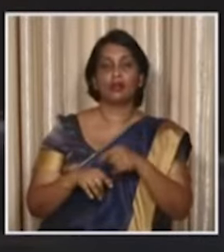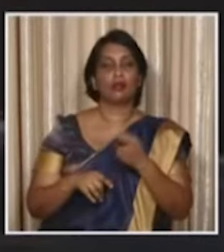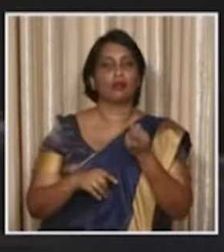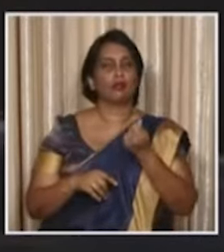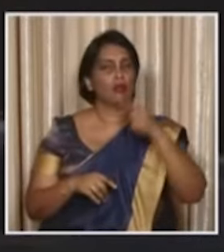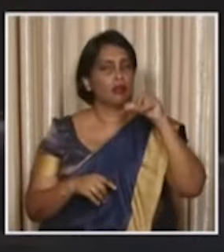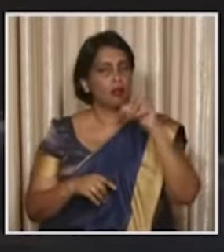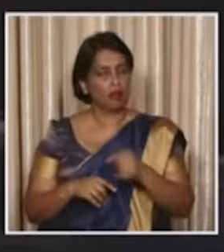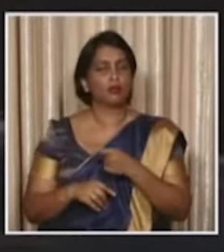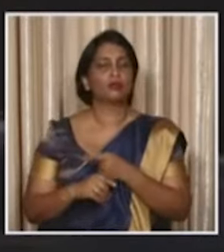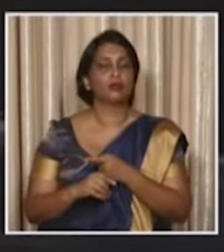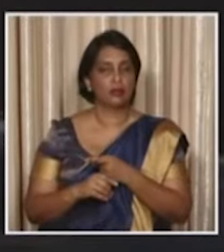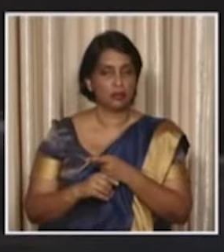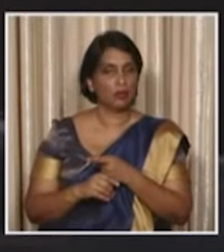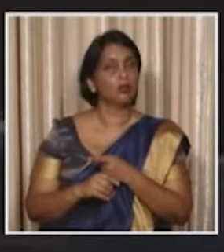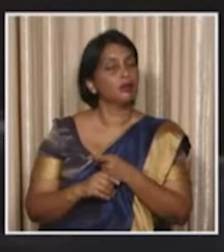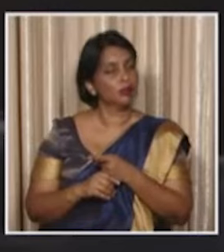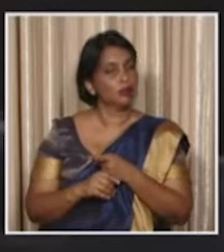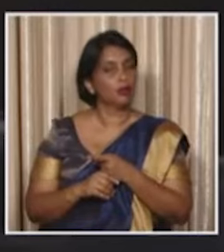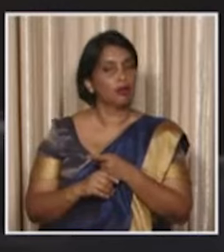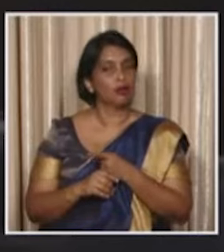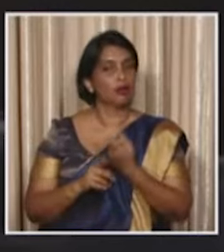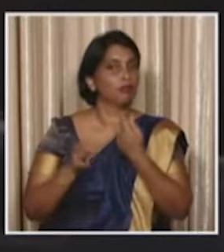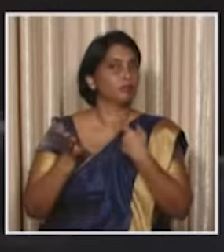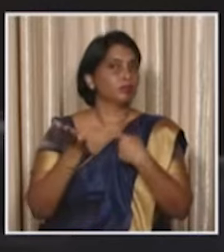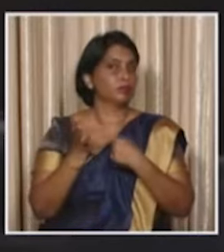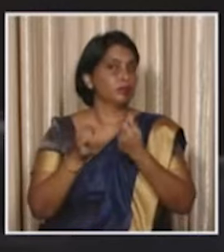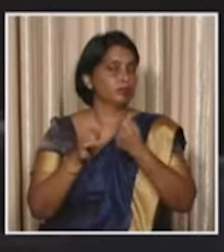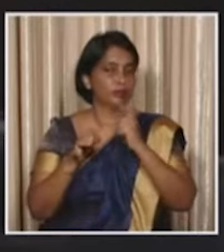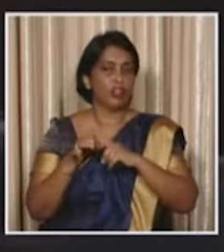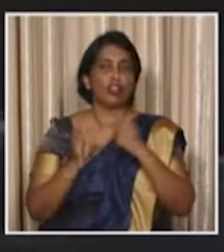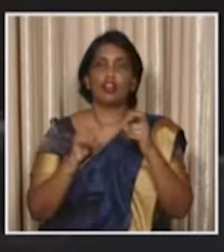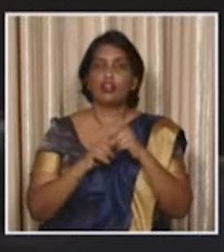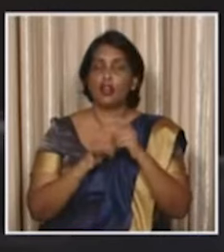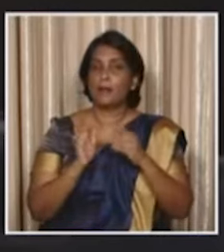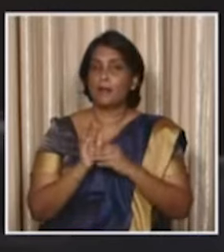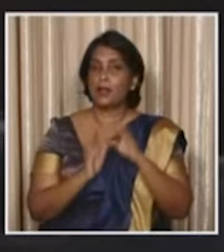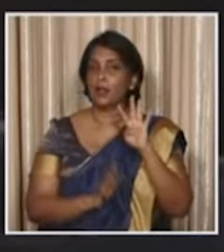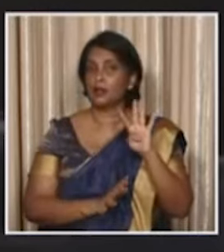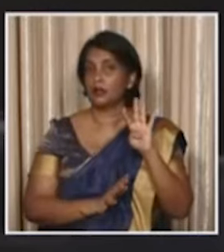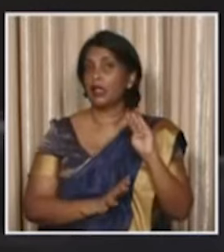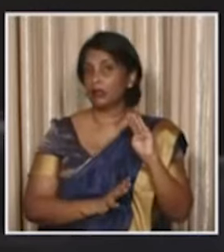අඩු ලංසුවකට තක්සේරු කරන ඩොලර් මිලියන